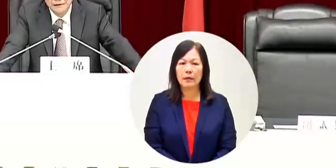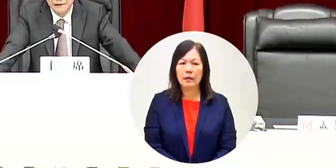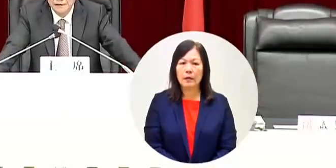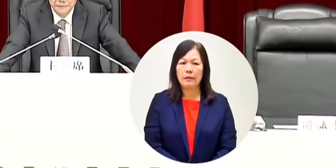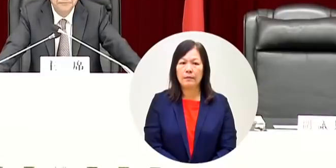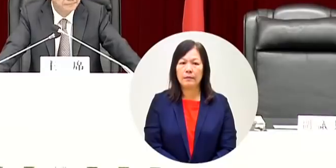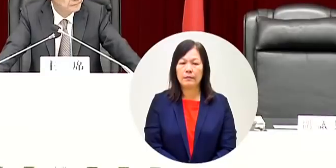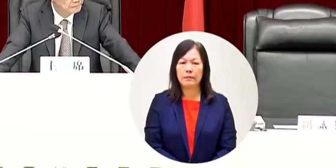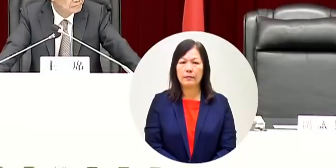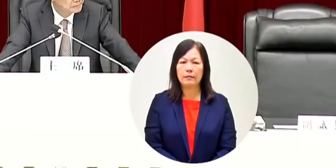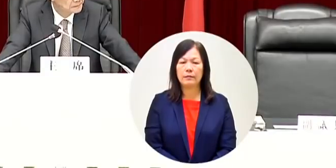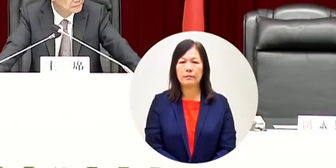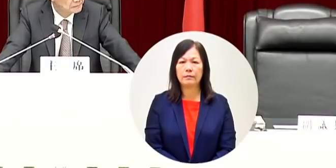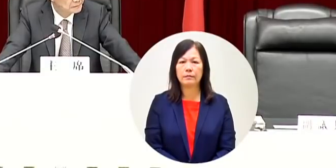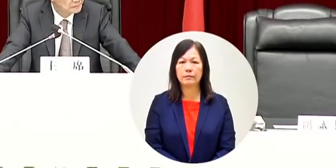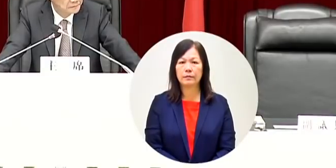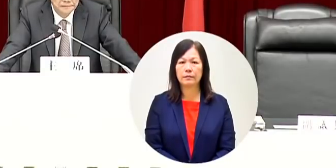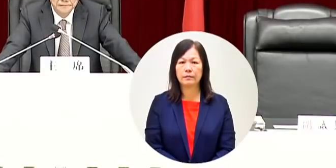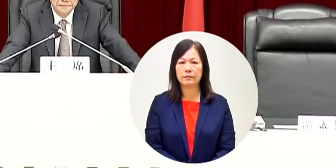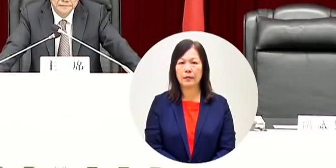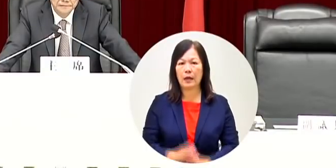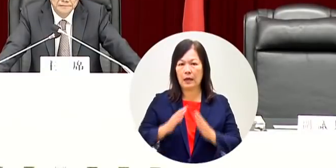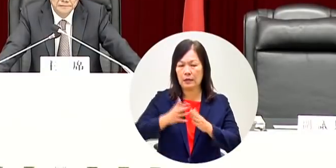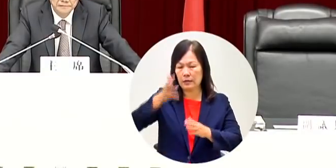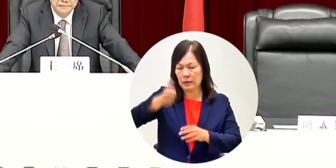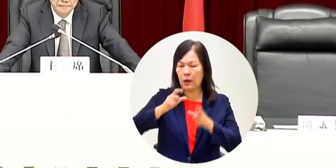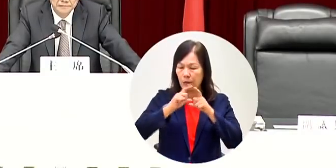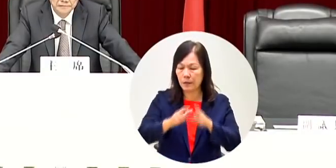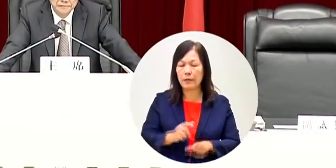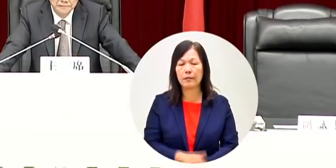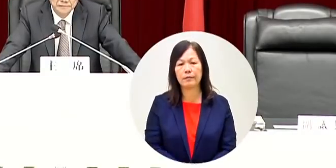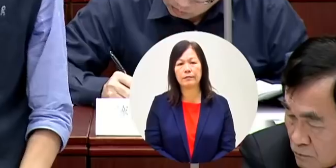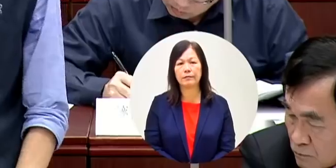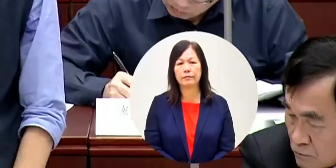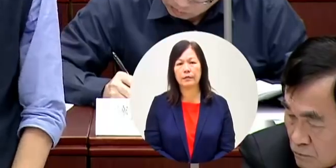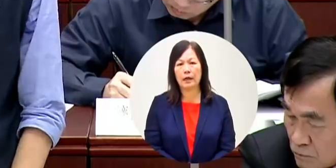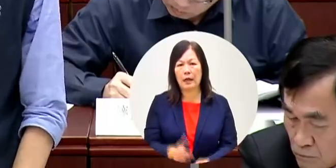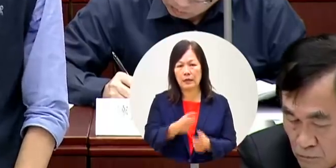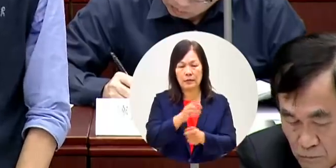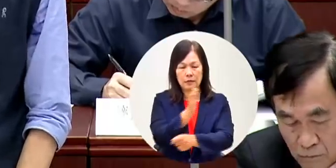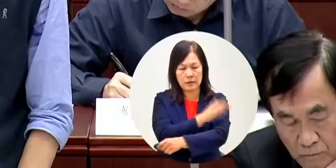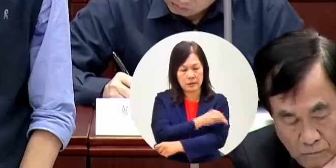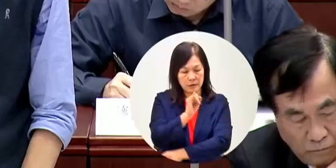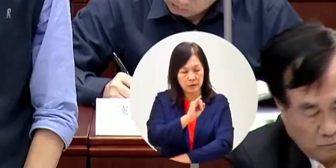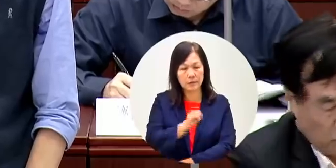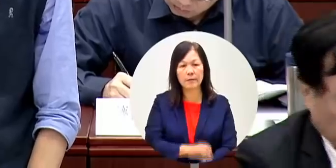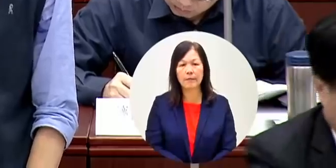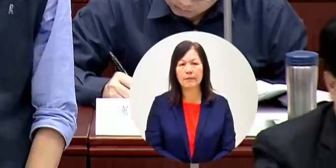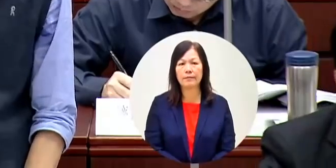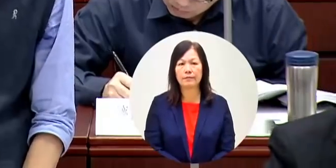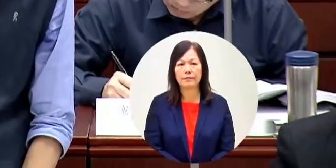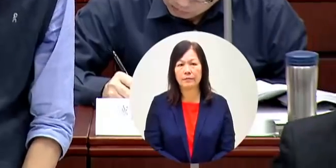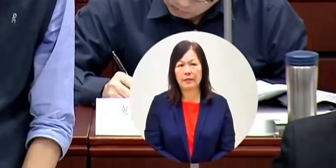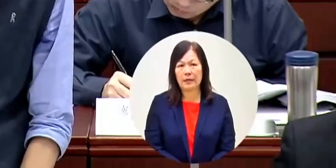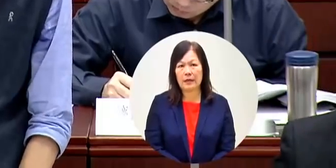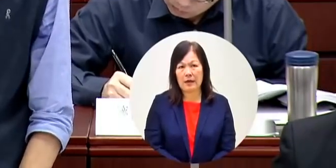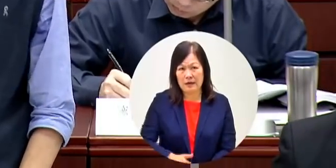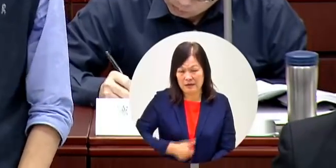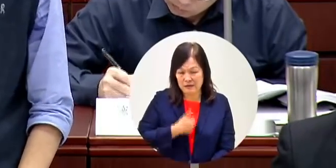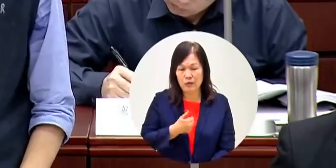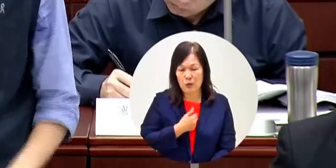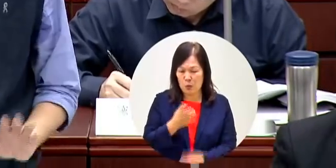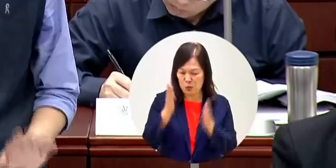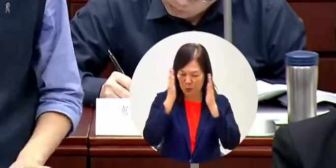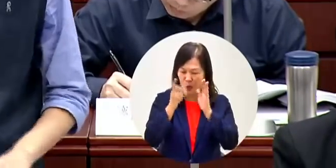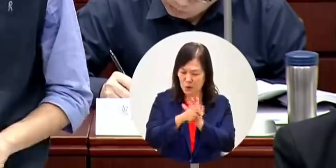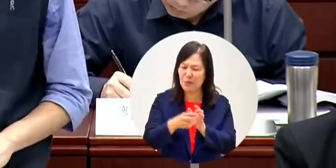哎，市长回答。 谢谢陈若瑟议员，真的认真的叮咛哈，还有苦口婆